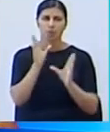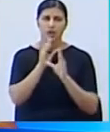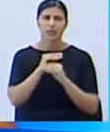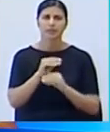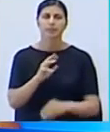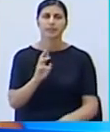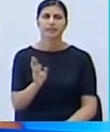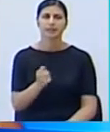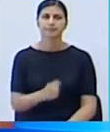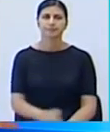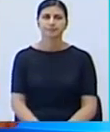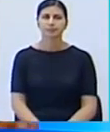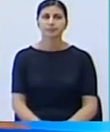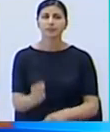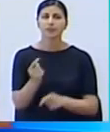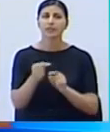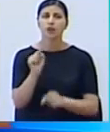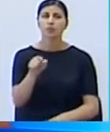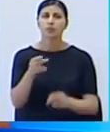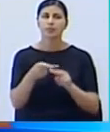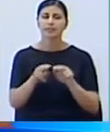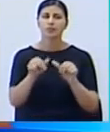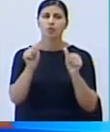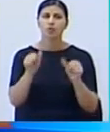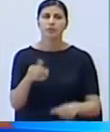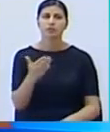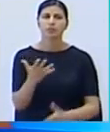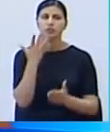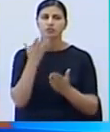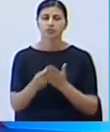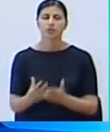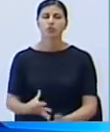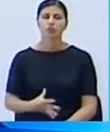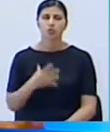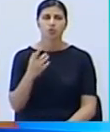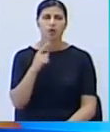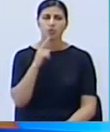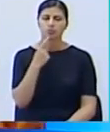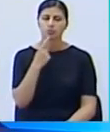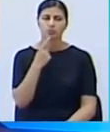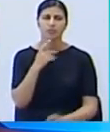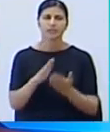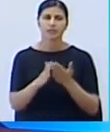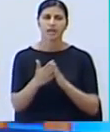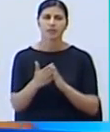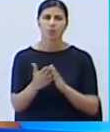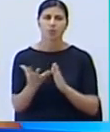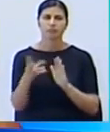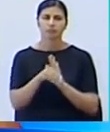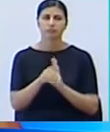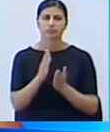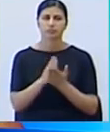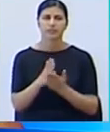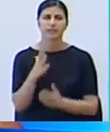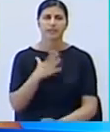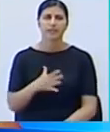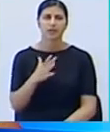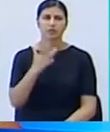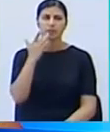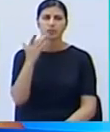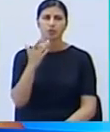და დაიბრუნებენ იმ ფორმას რომელიც ჩვენ გქონდა ჩვენ ურთულეს პირობებში გამოვედით ქართულ